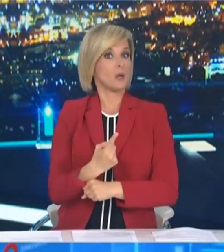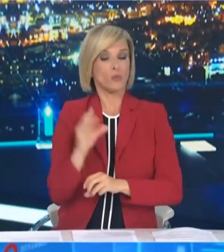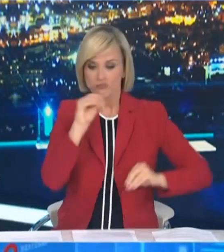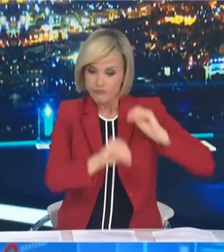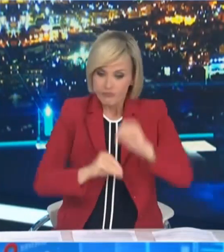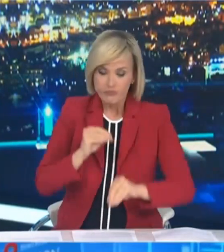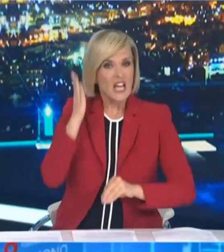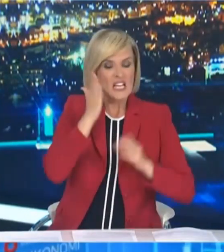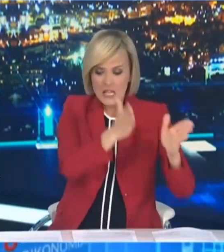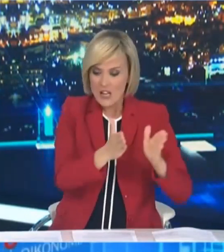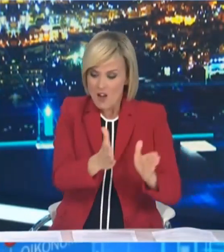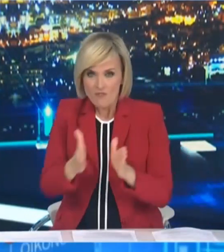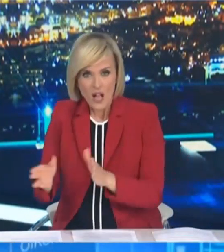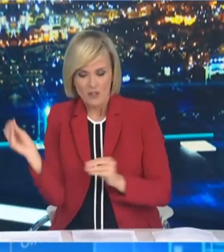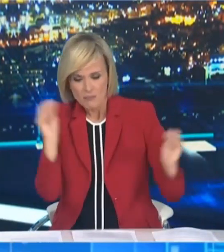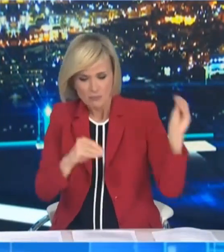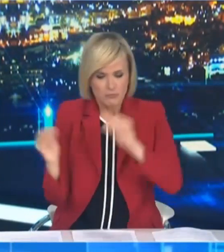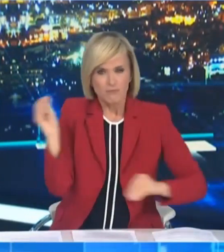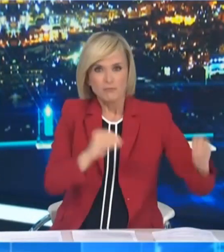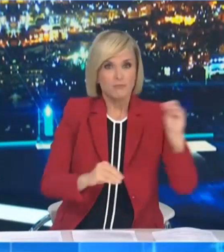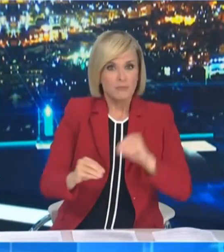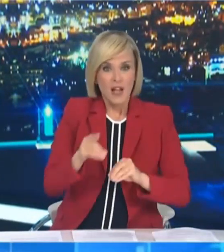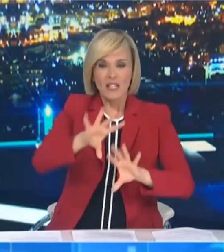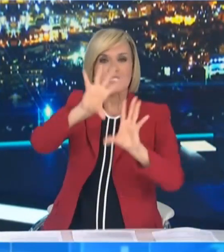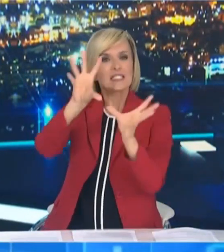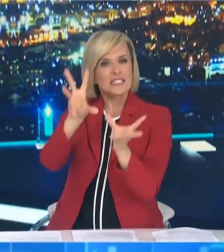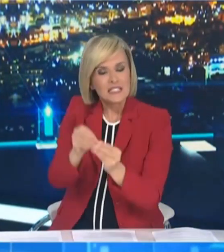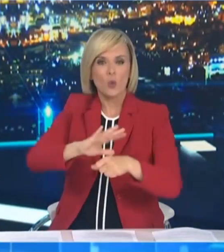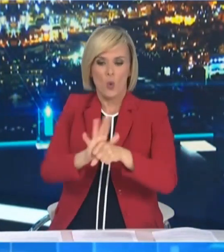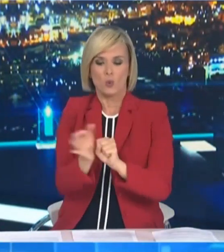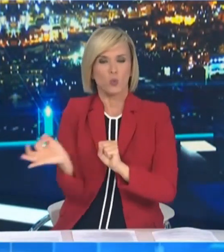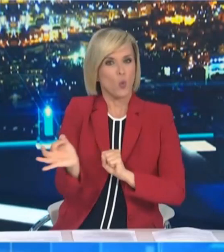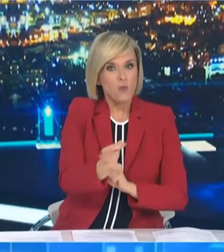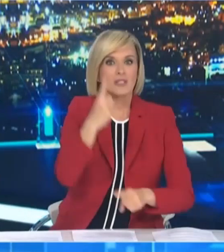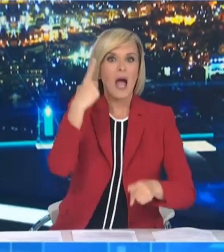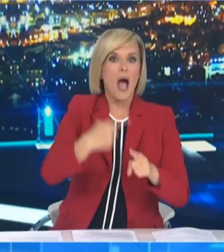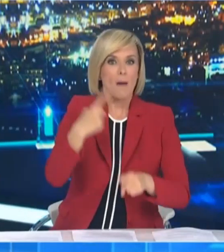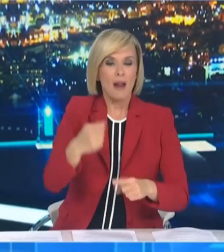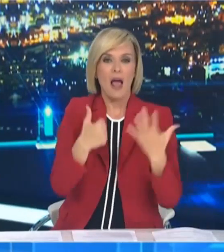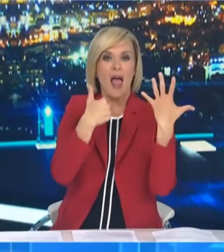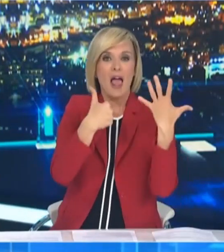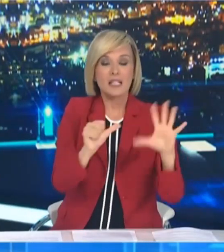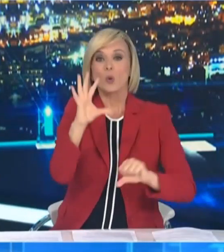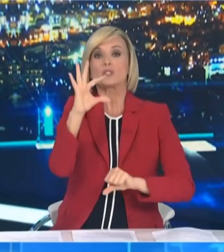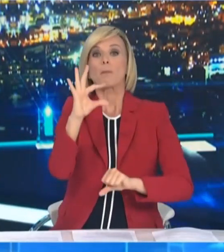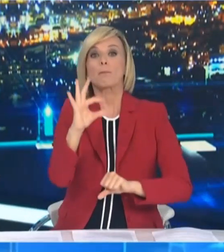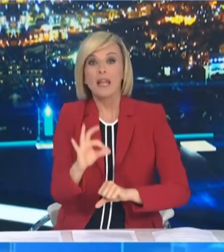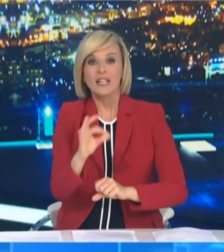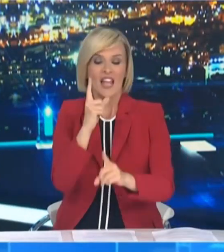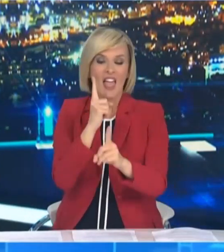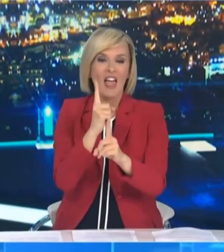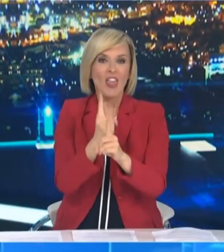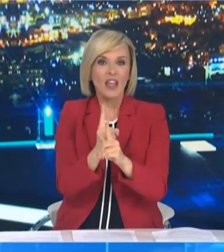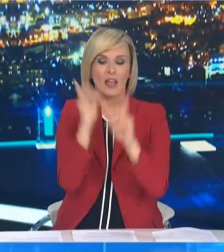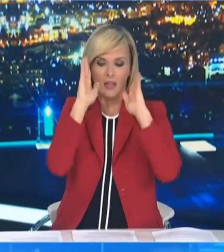στο σύνολό τους, COVID και non-COVID, σύν τις κλίνες από τον ιδιωτικό τομέα, έχουμε στην Αττική 650 μεθ αυτή τη